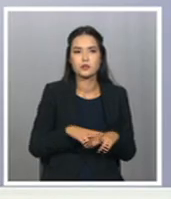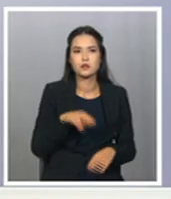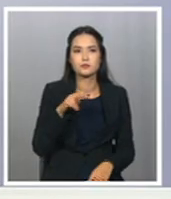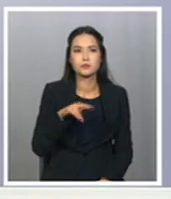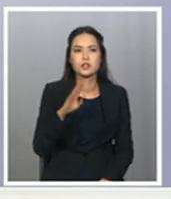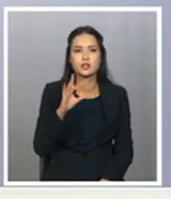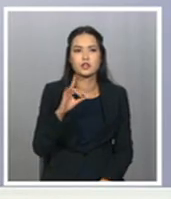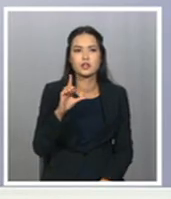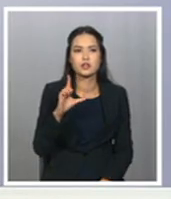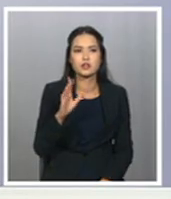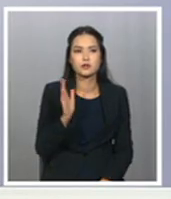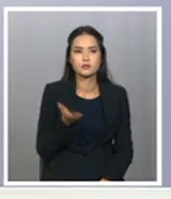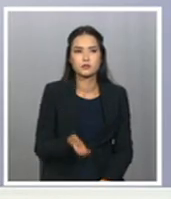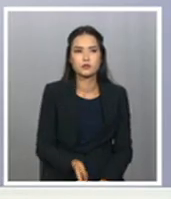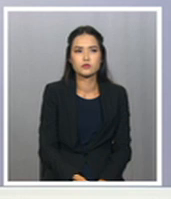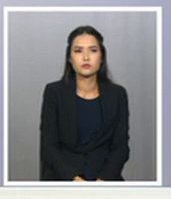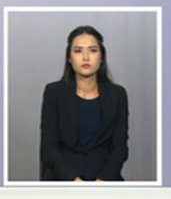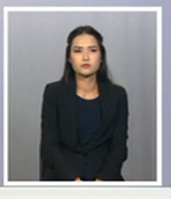формуласы PRL.